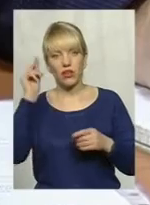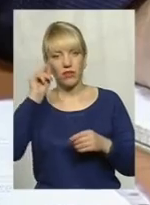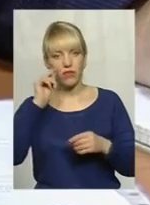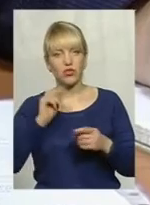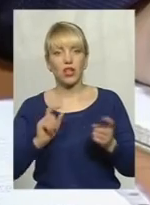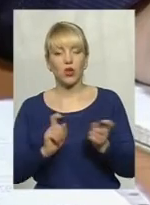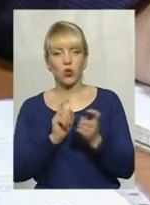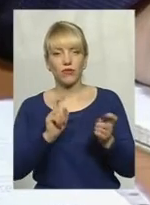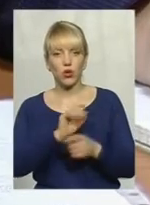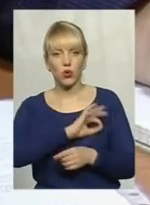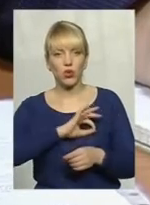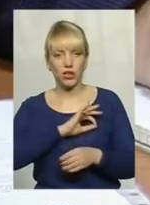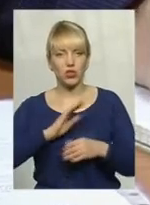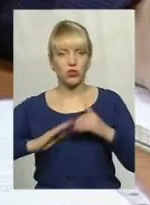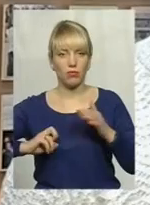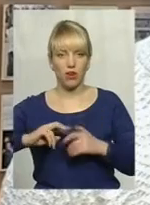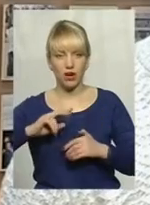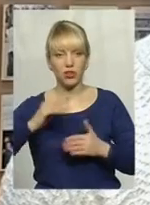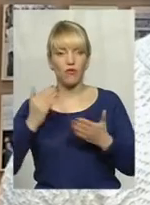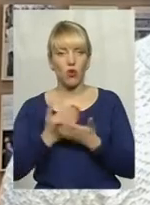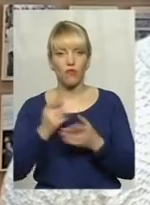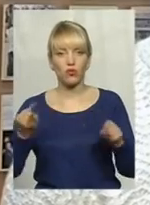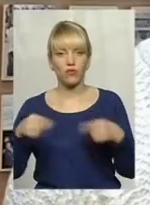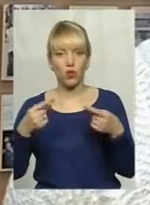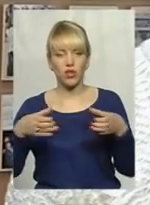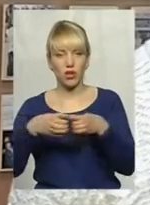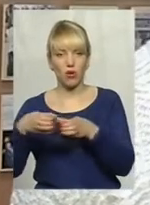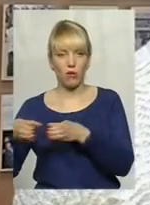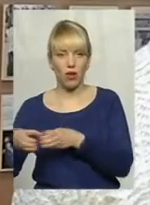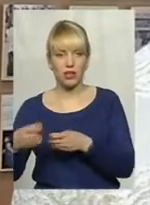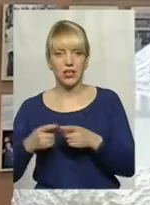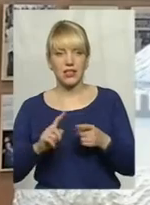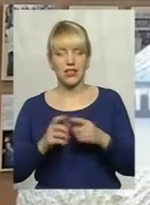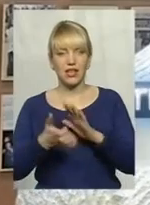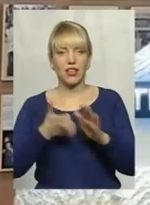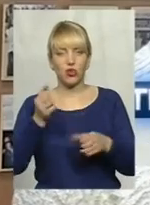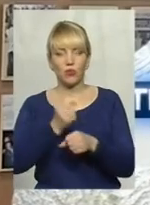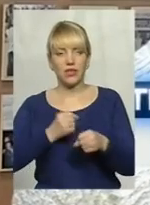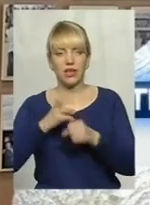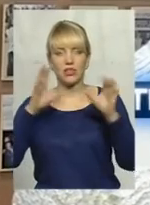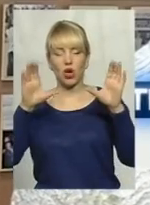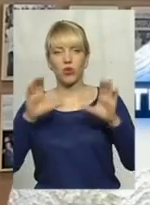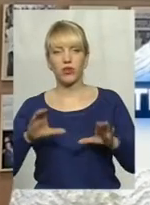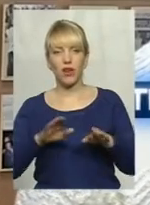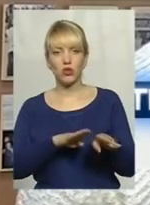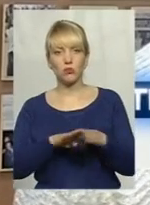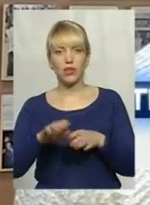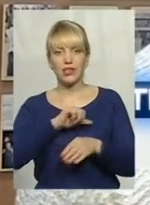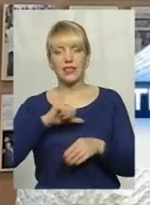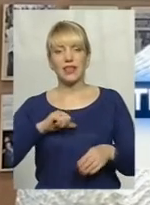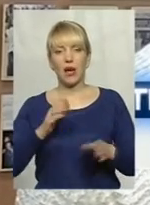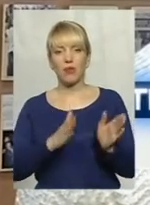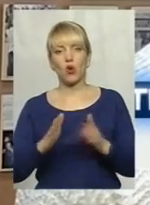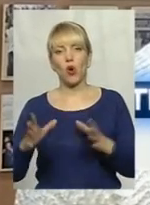теорії та практики в новостворених громадах краю. Це дійсно недопрацьованість на законодавчому рівні, саме регулювання